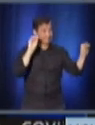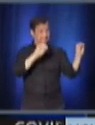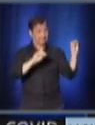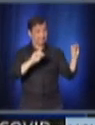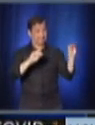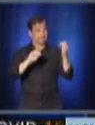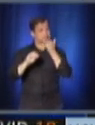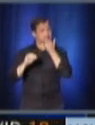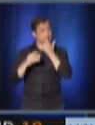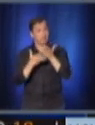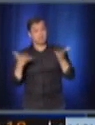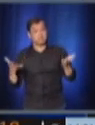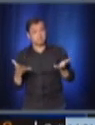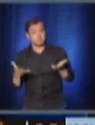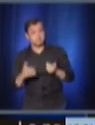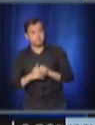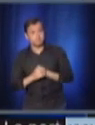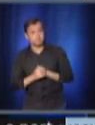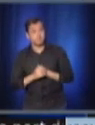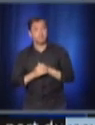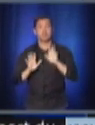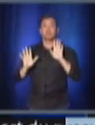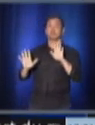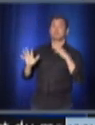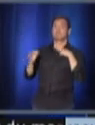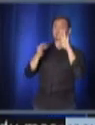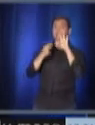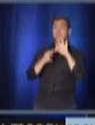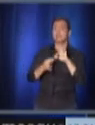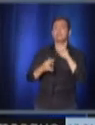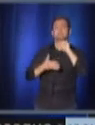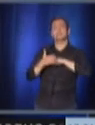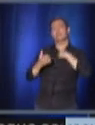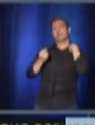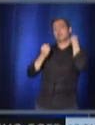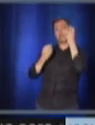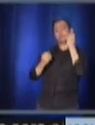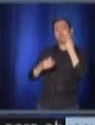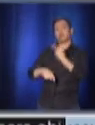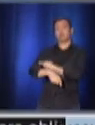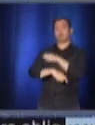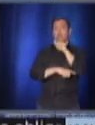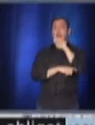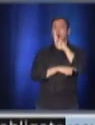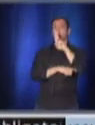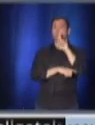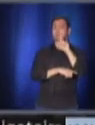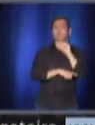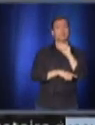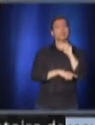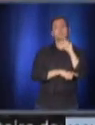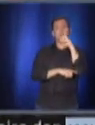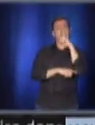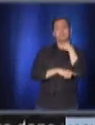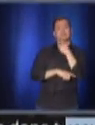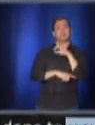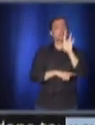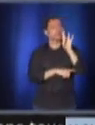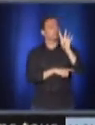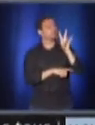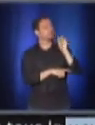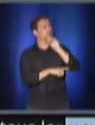J'ai pas le détail de ça. Je sais que ça a été poussé comme... Je sais pas si... Docteur. Mais j'ai pas le détail précis. Je suis pas capable de vous dire qu'on est à 87 %. On